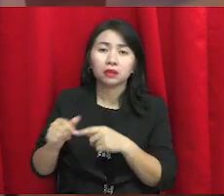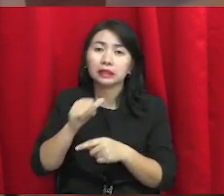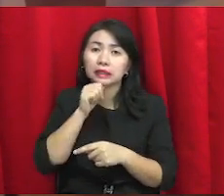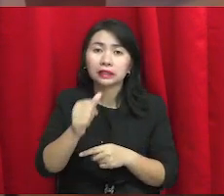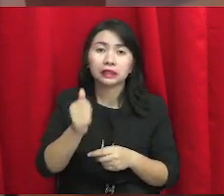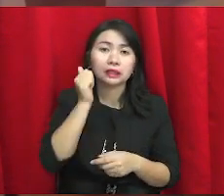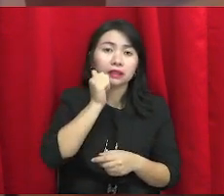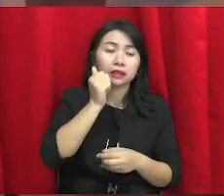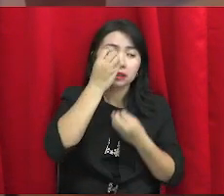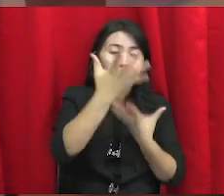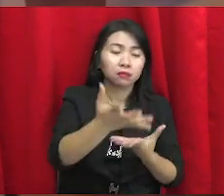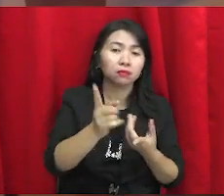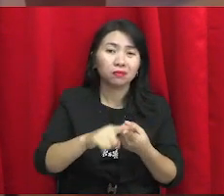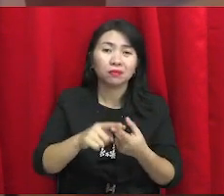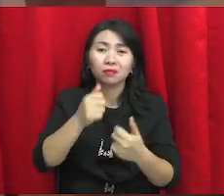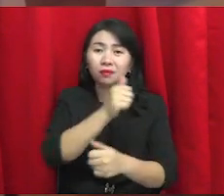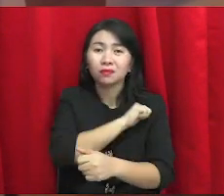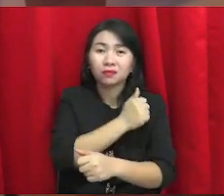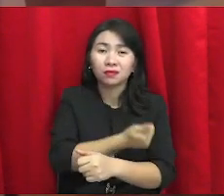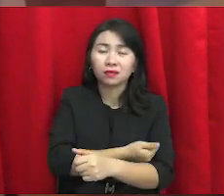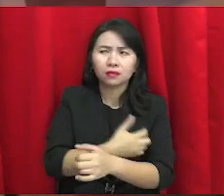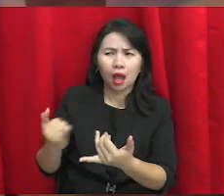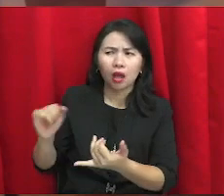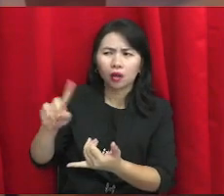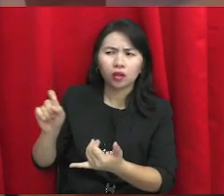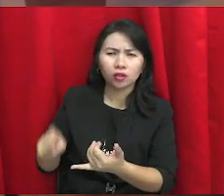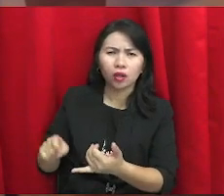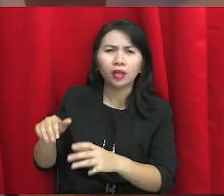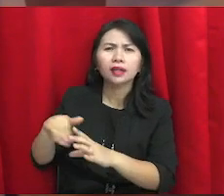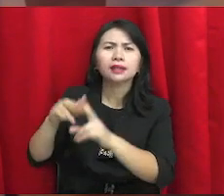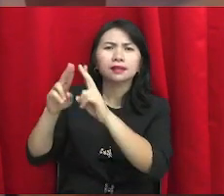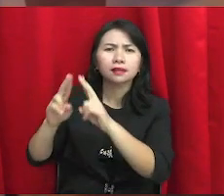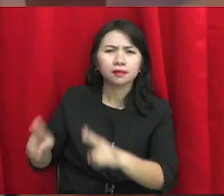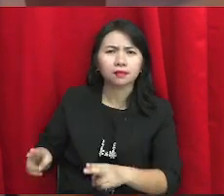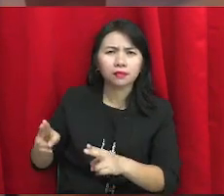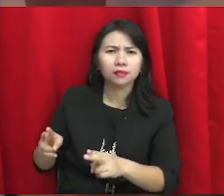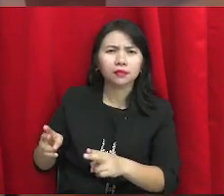other words, sa bahay kaya sinusunod niya rin ang parents niya.